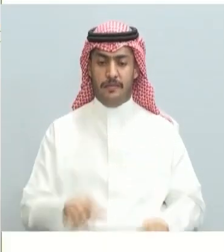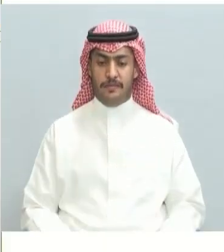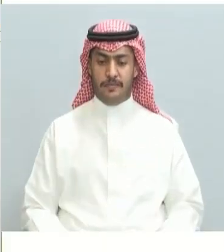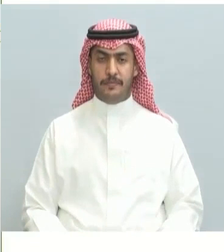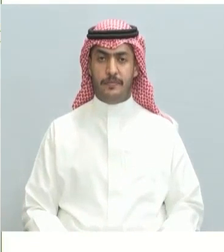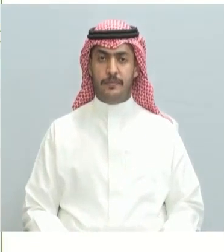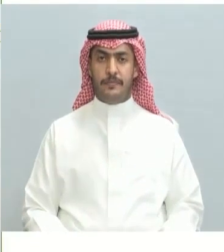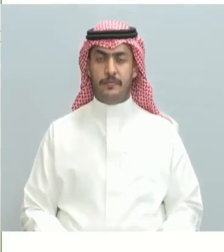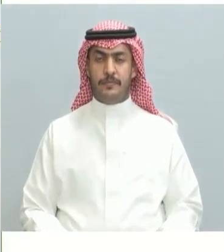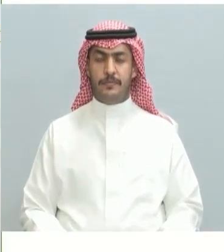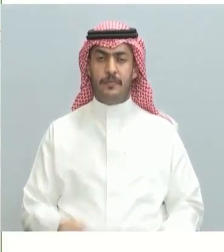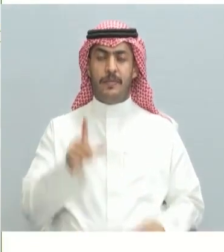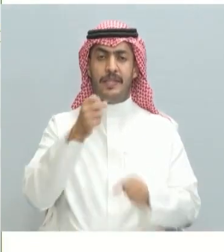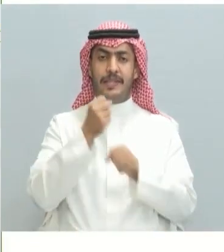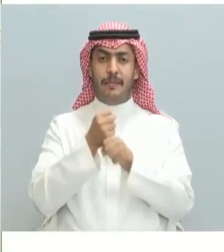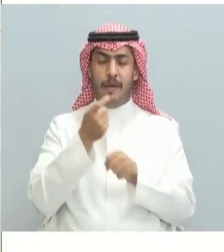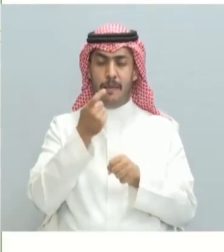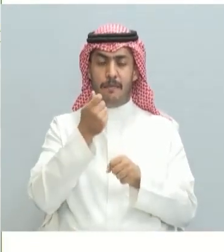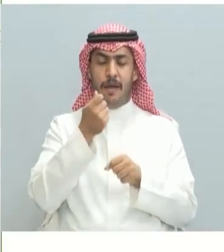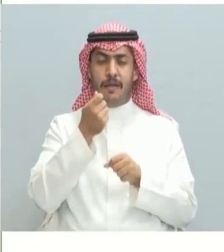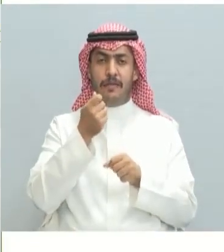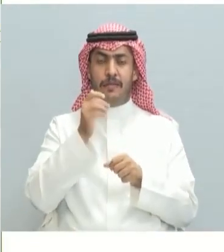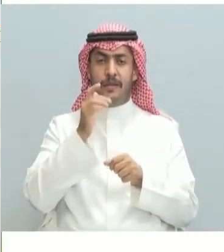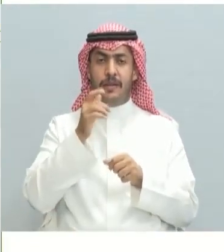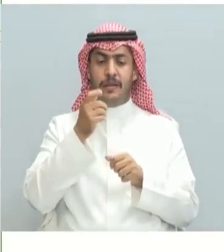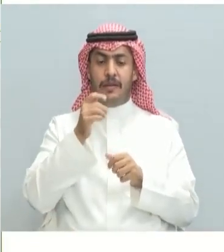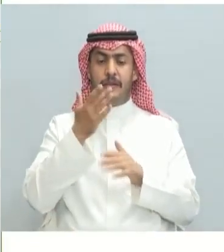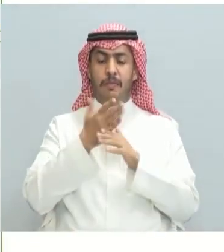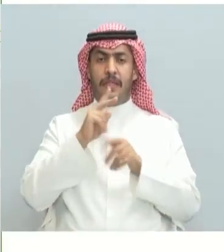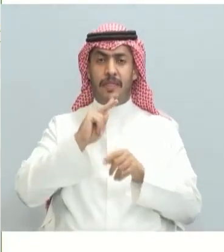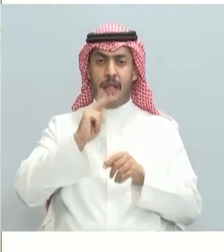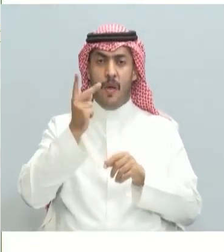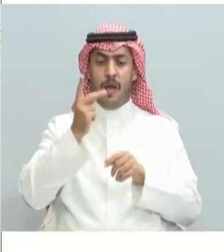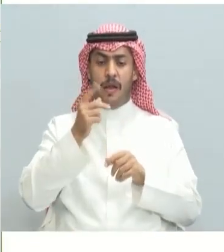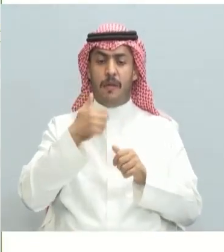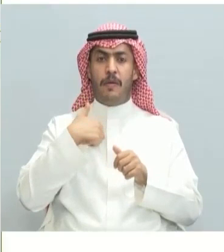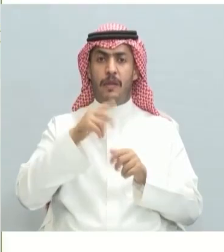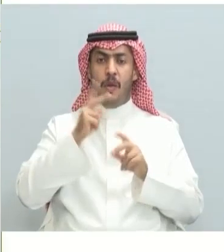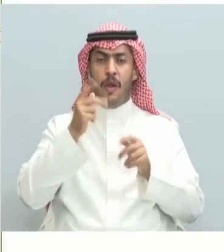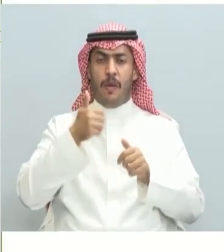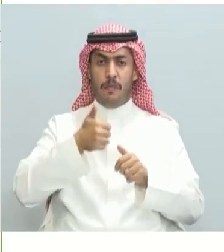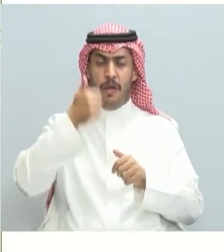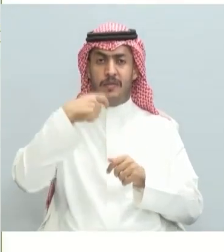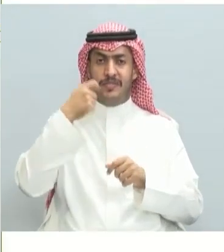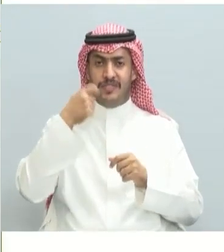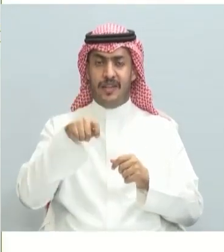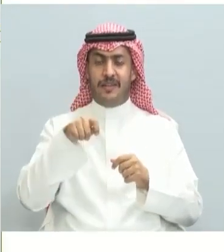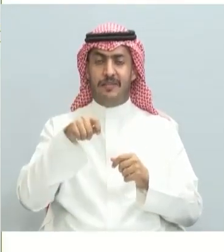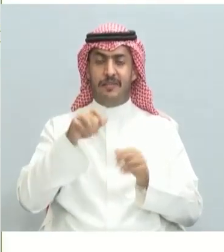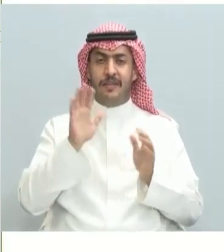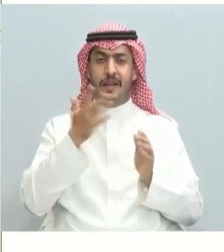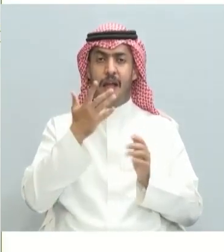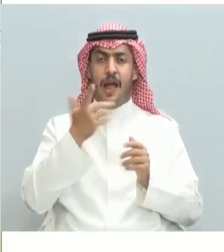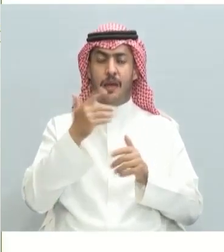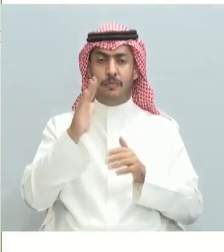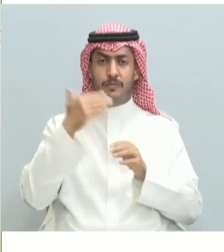المال حيث ستخدم المال كذلك لتحويل القدره الشرائيه الى